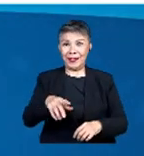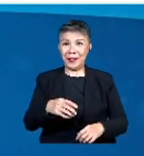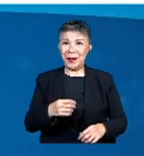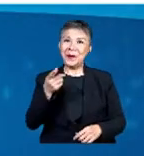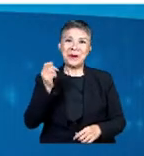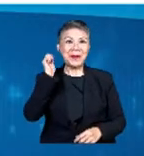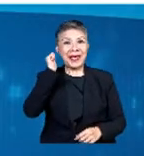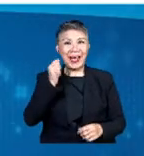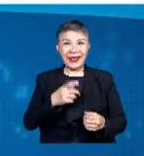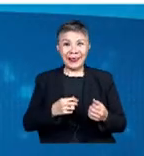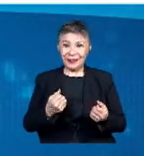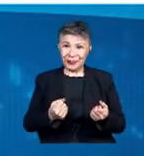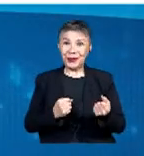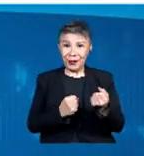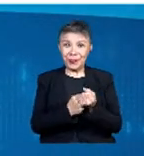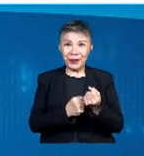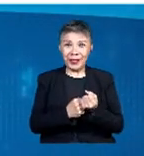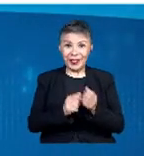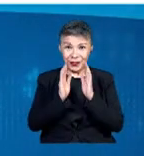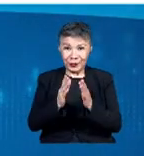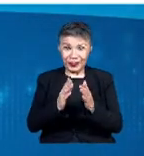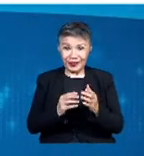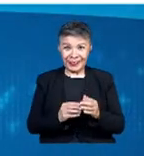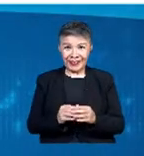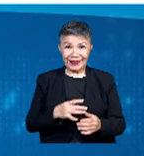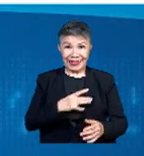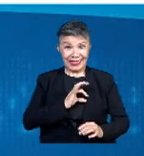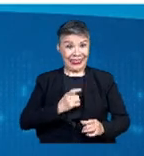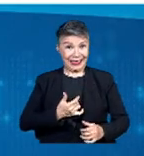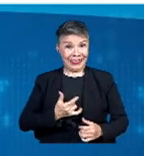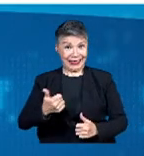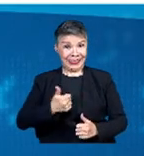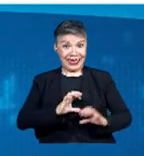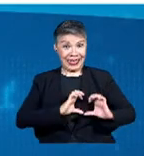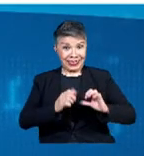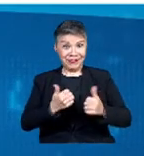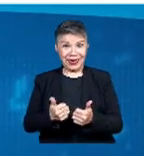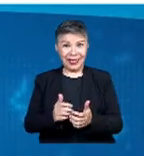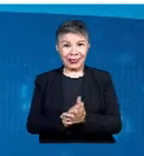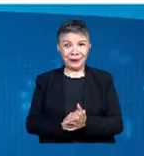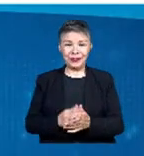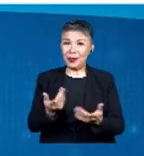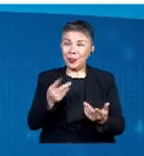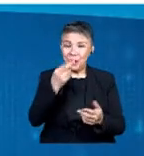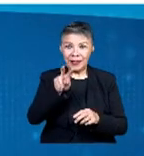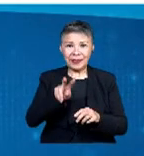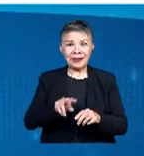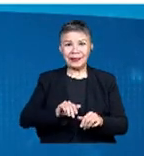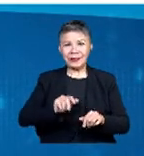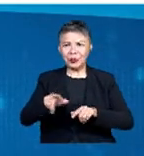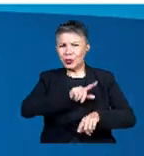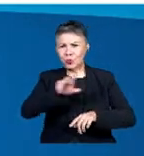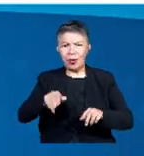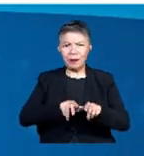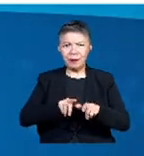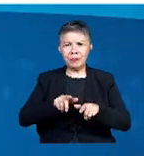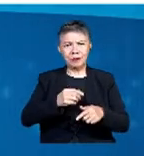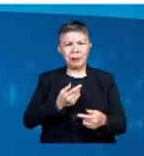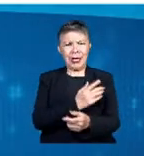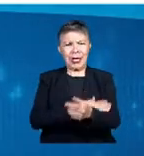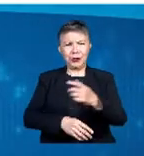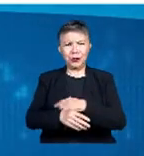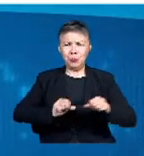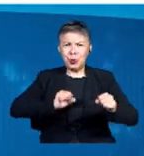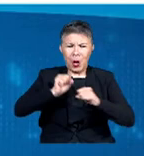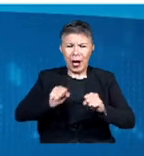peparnas ke-16 ini? Atau sudah melihat bagaimana rekan-rekan atlet disabilitas perjuangannya sama-sama kuat?